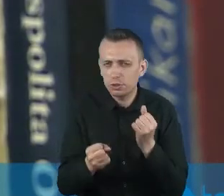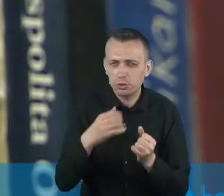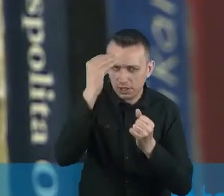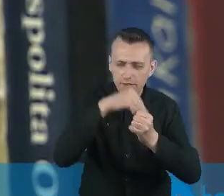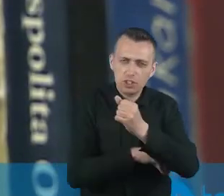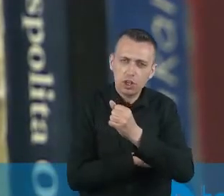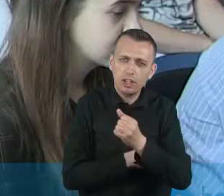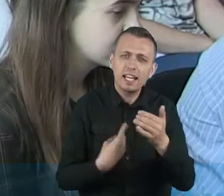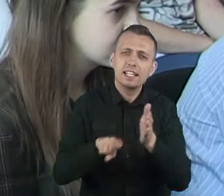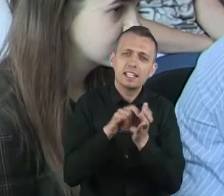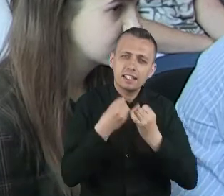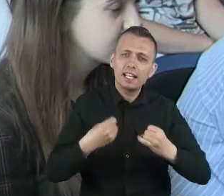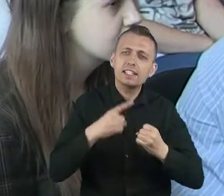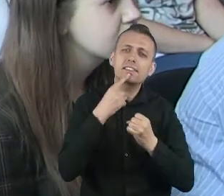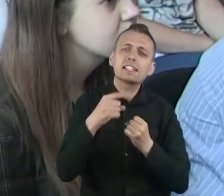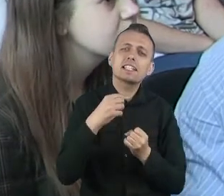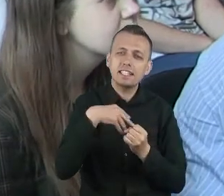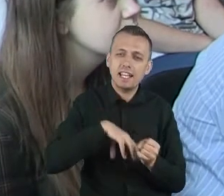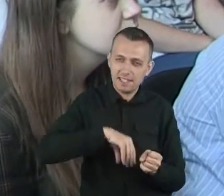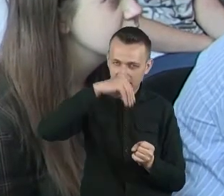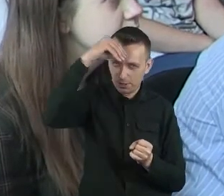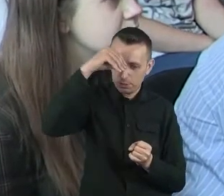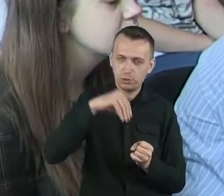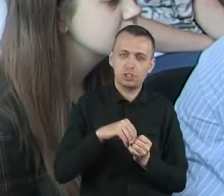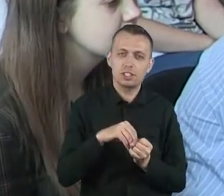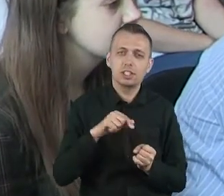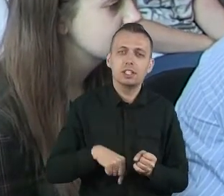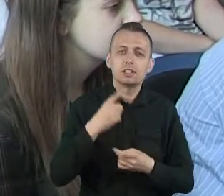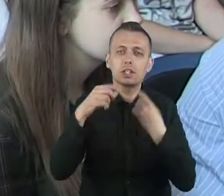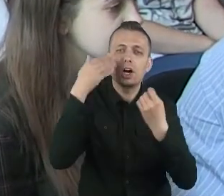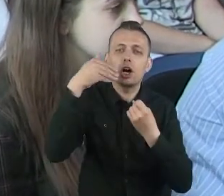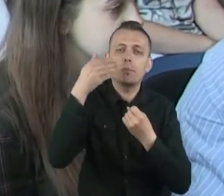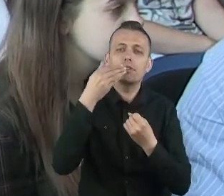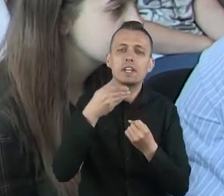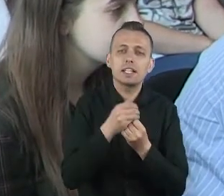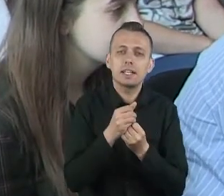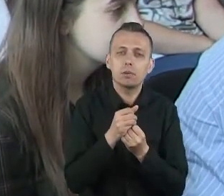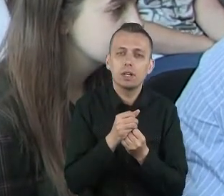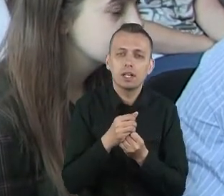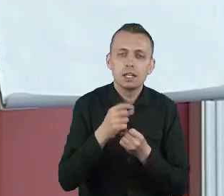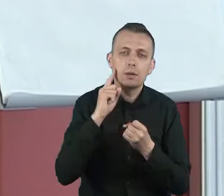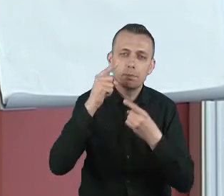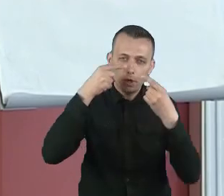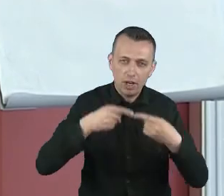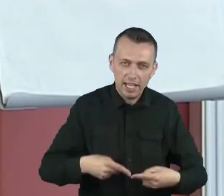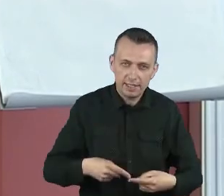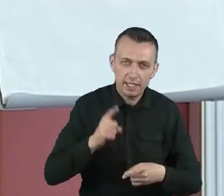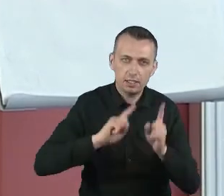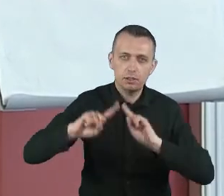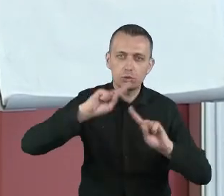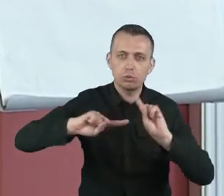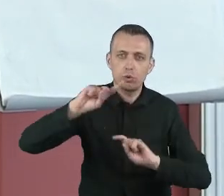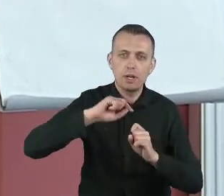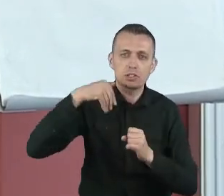dla innych język duszy. Szerzej o poezji, głównie tej awangardowej, opowiadał w Kutnowskim Domu Kultury Jakub Kornhauser, poeta,